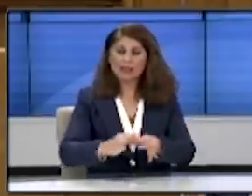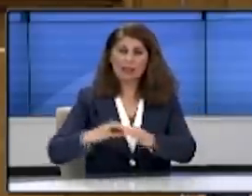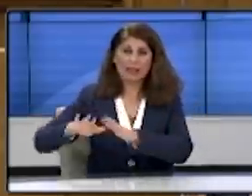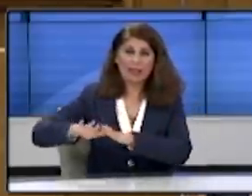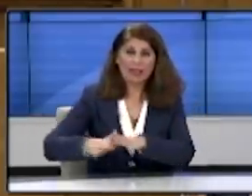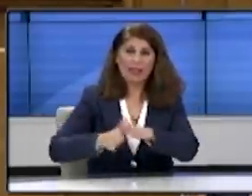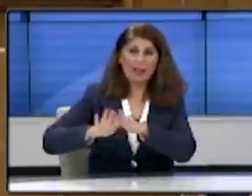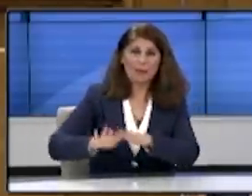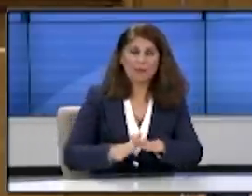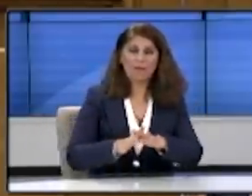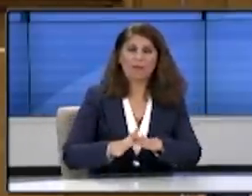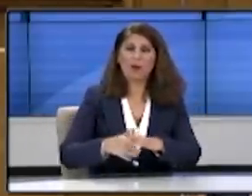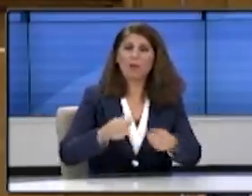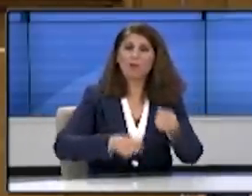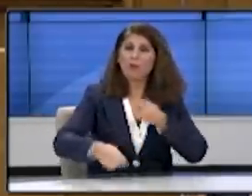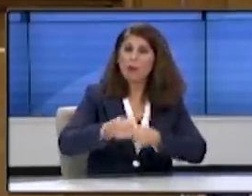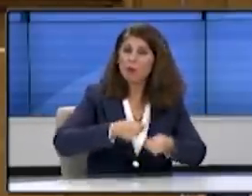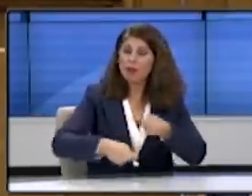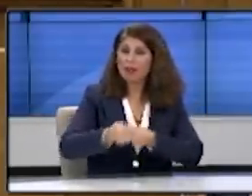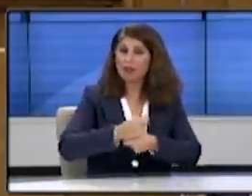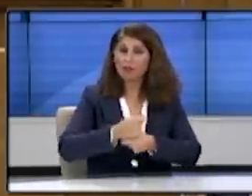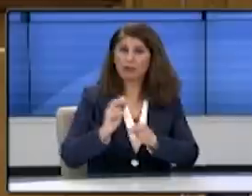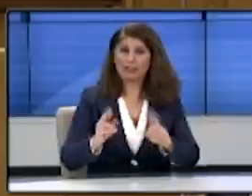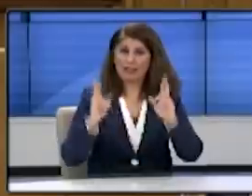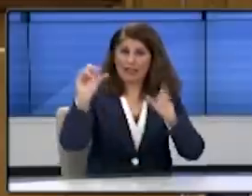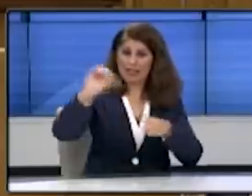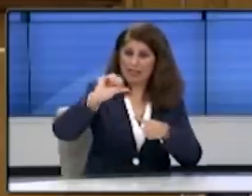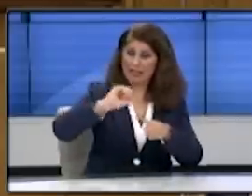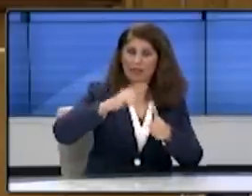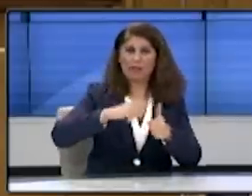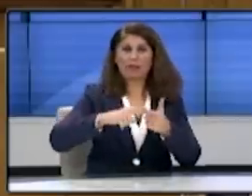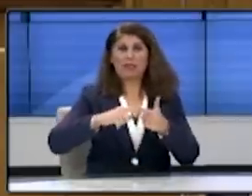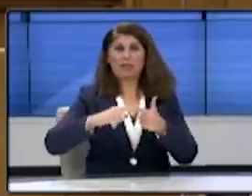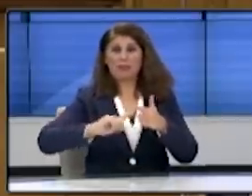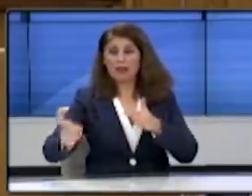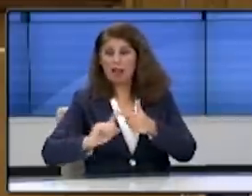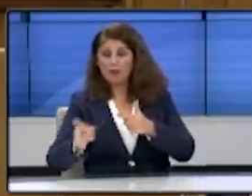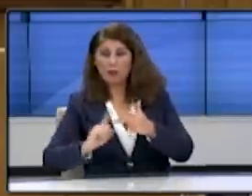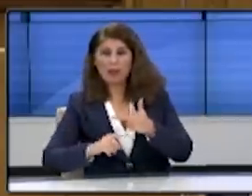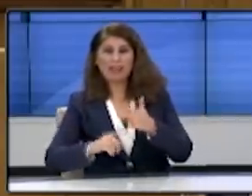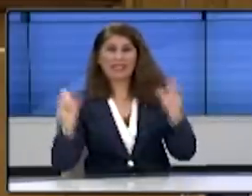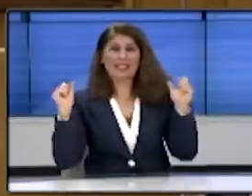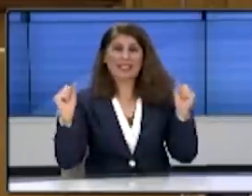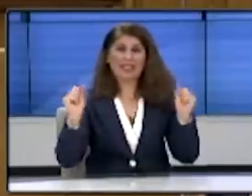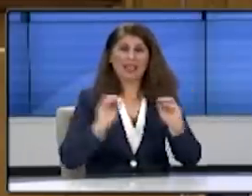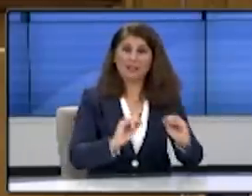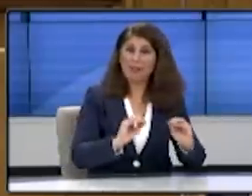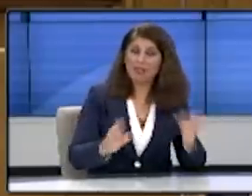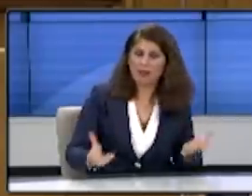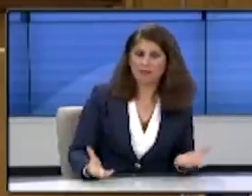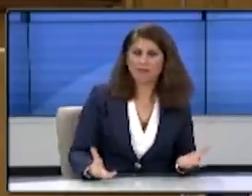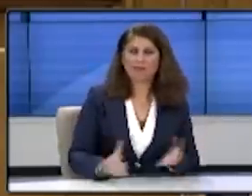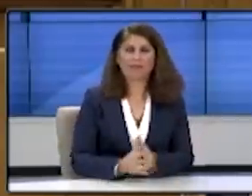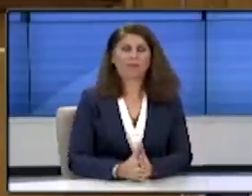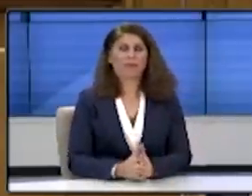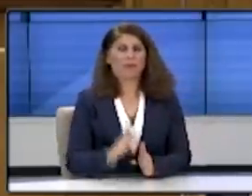κύματα εμπορευματοποίησης στην ενέργεια, στην ίδρευση, στις μεταφορές, στην υγεία, στην παιδεία?